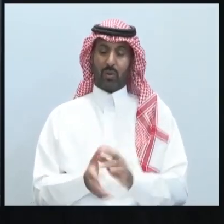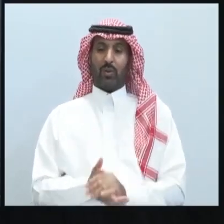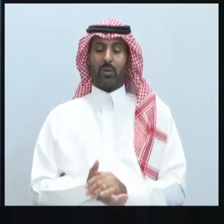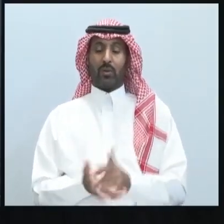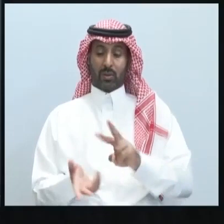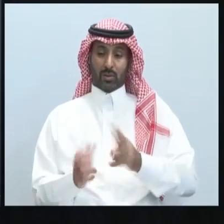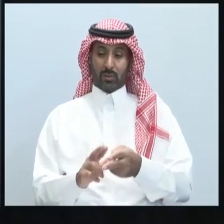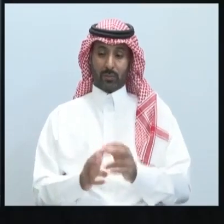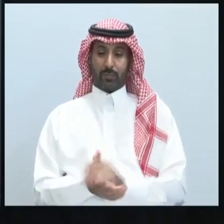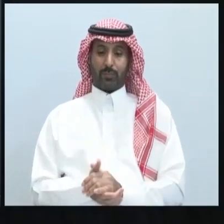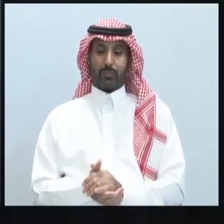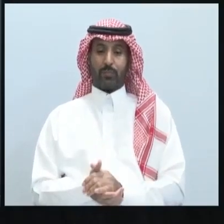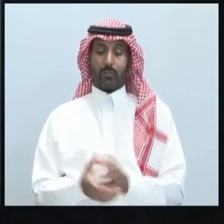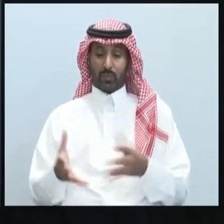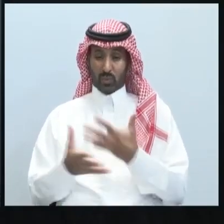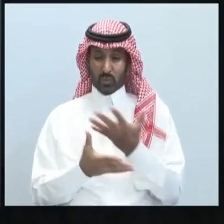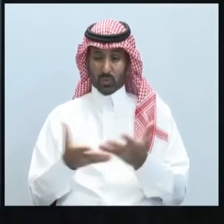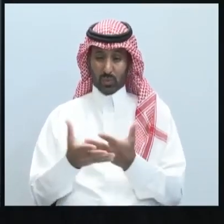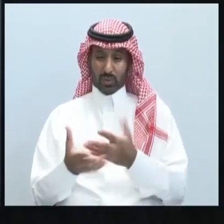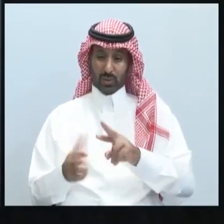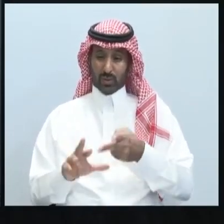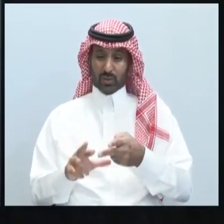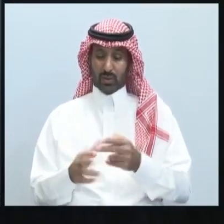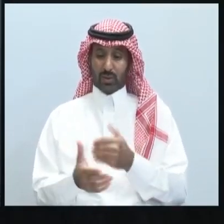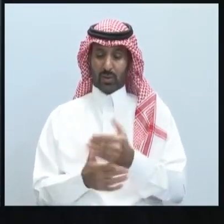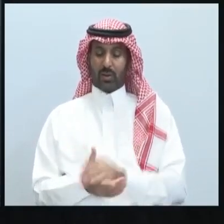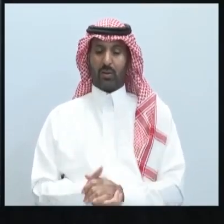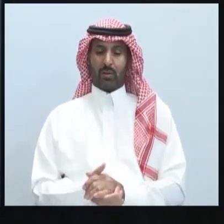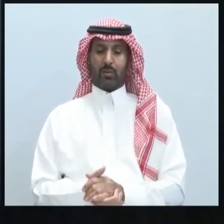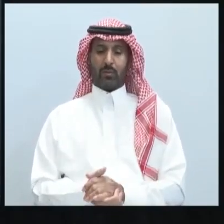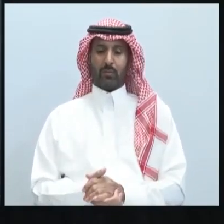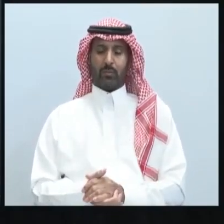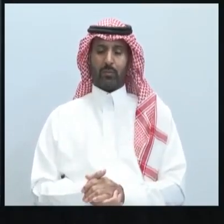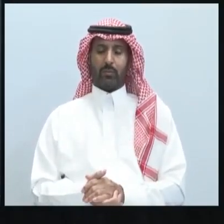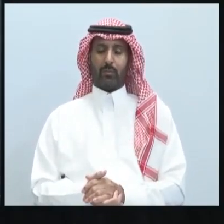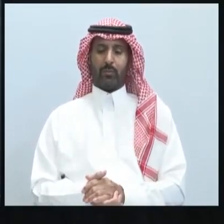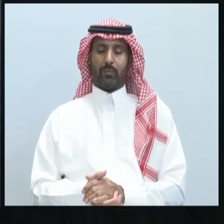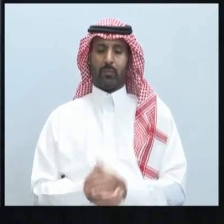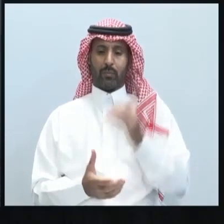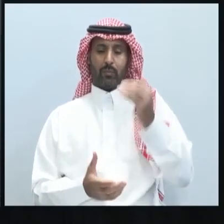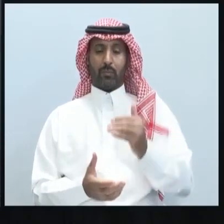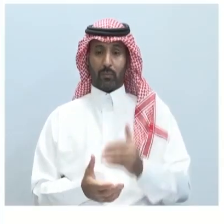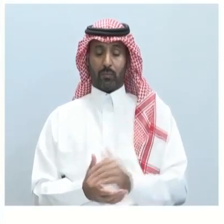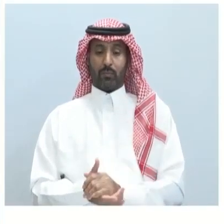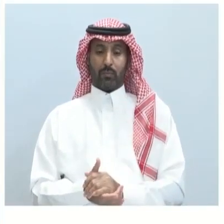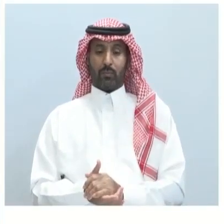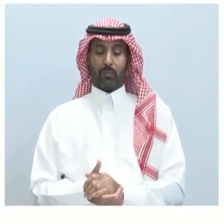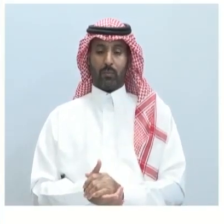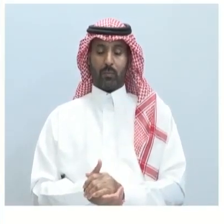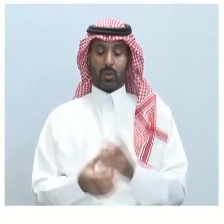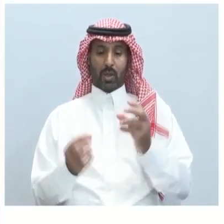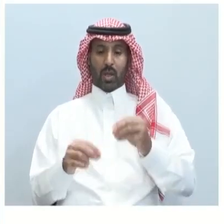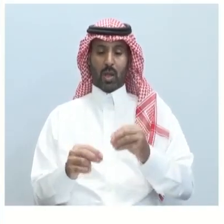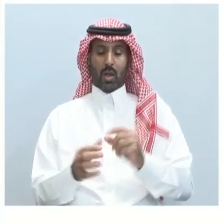تموضع اعاده تموضوع حتى يحدث الخلل الذي حصل عليه فهنا لاحظ ان عندي هنا التركيز